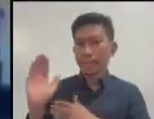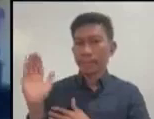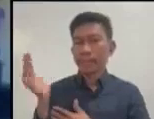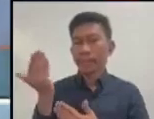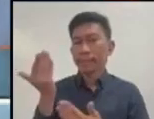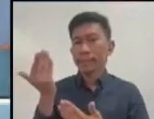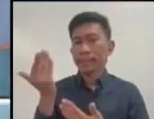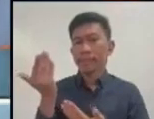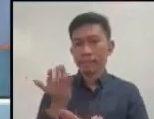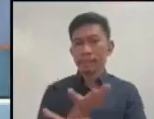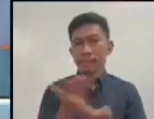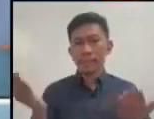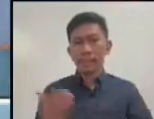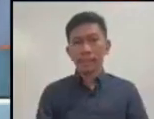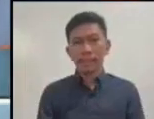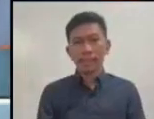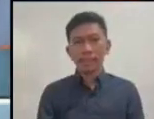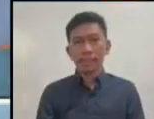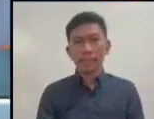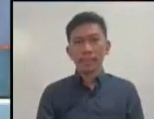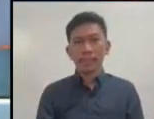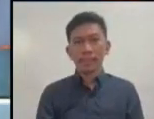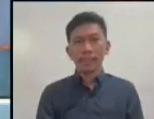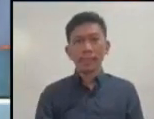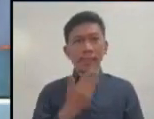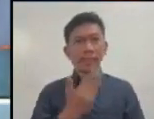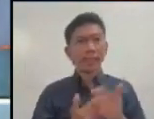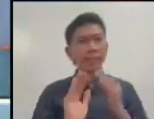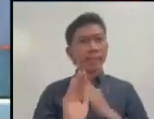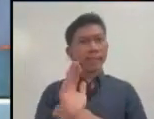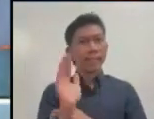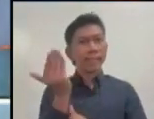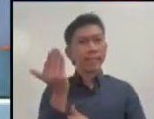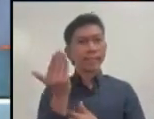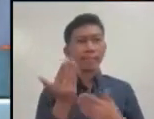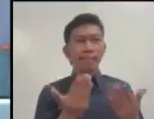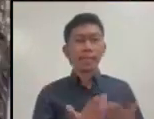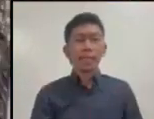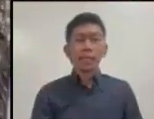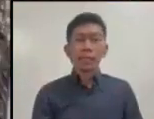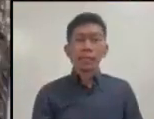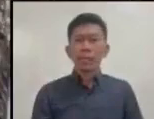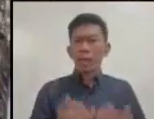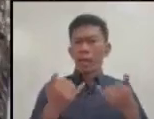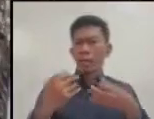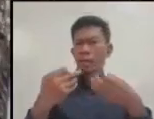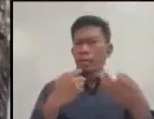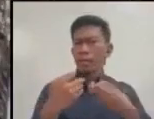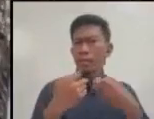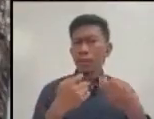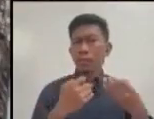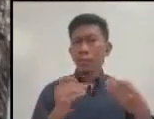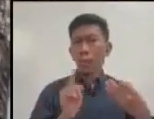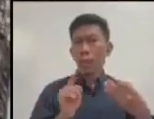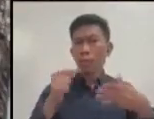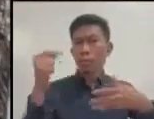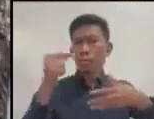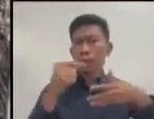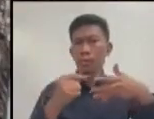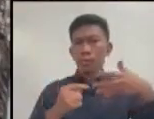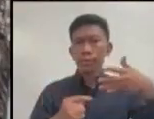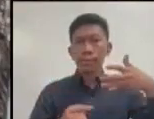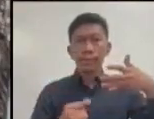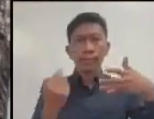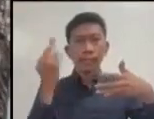lahat. Ayan. Good morning po, Sir Tony. So, can you explain ano po ba yung mga pangunahing sanhi o kaya yung